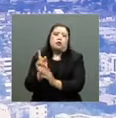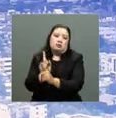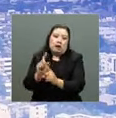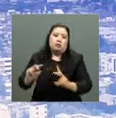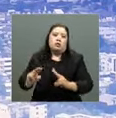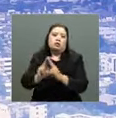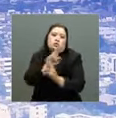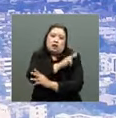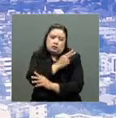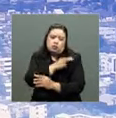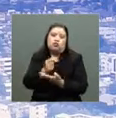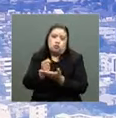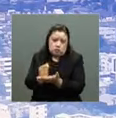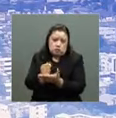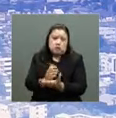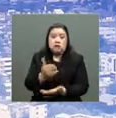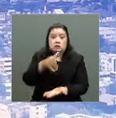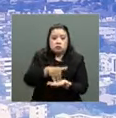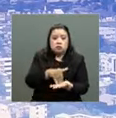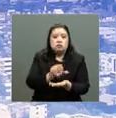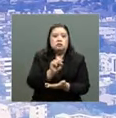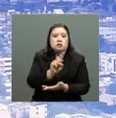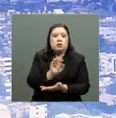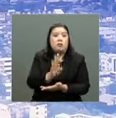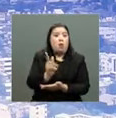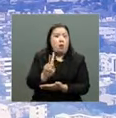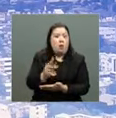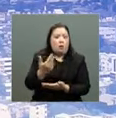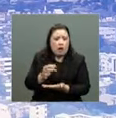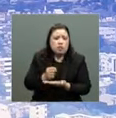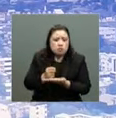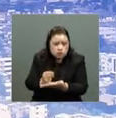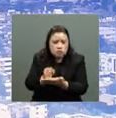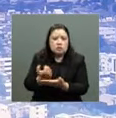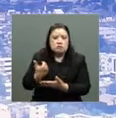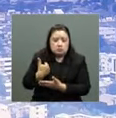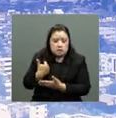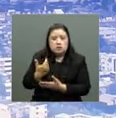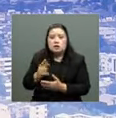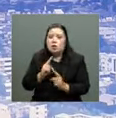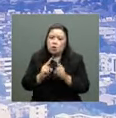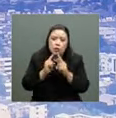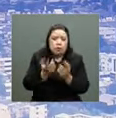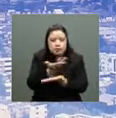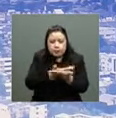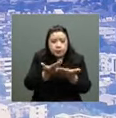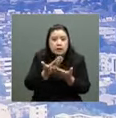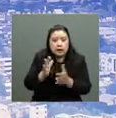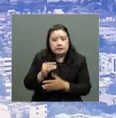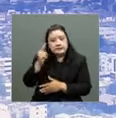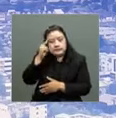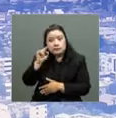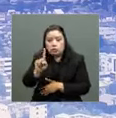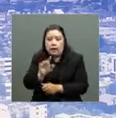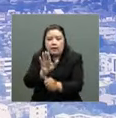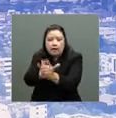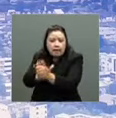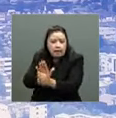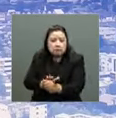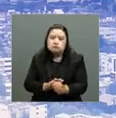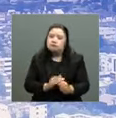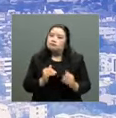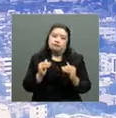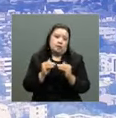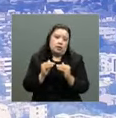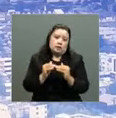ขแล้วก็ทางศูนย์สบคคิดในทุกๆเรื่องแล้วก็ประชุมปรึกษากันและดูแลทุกคนอย่างดี ส่วนท่านผู้ชม